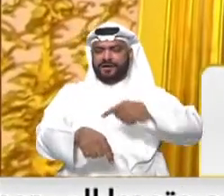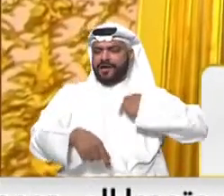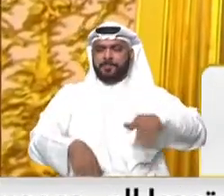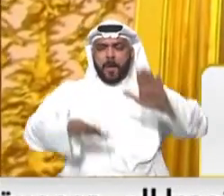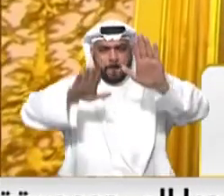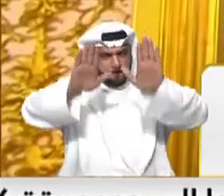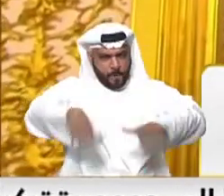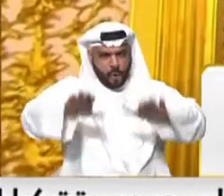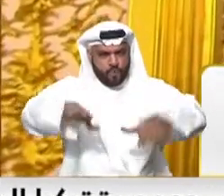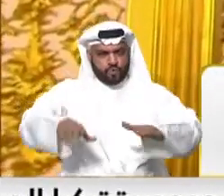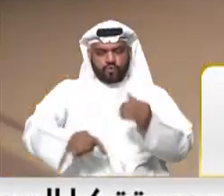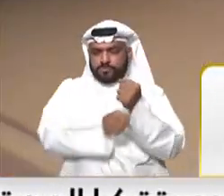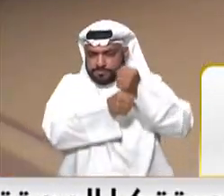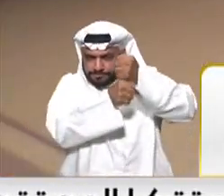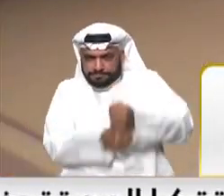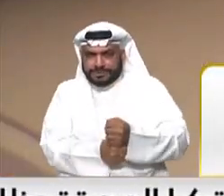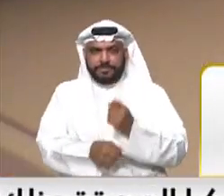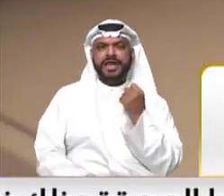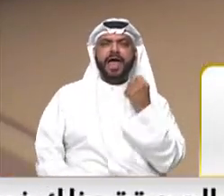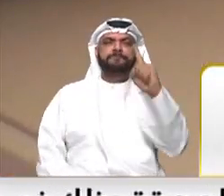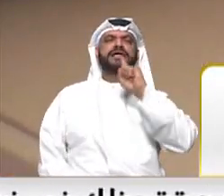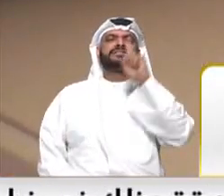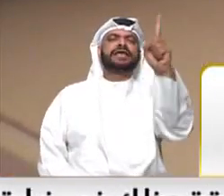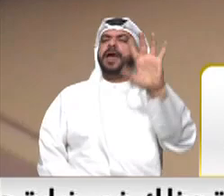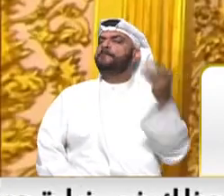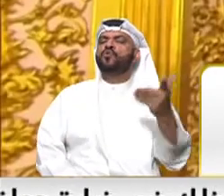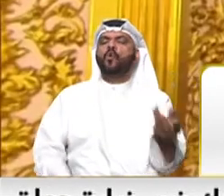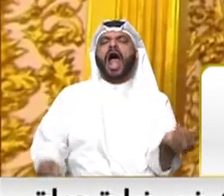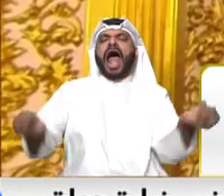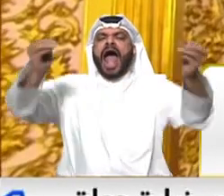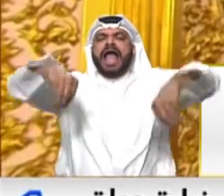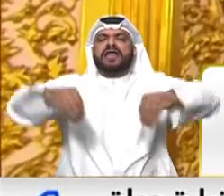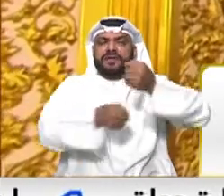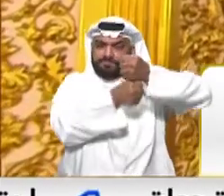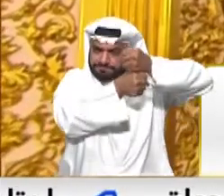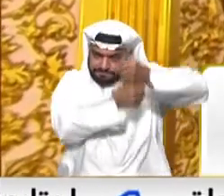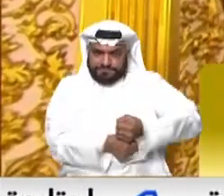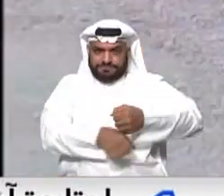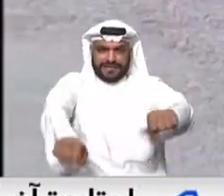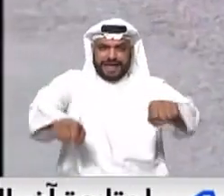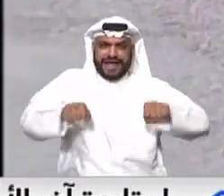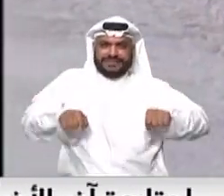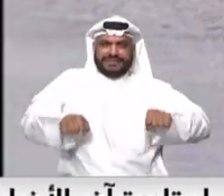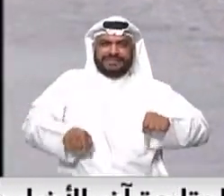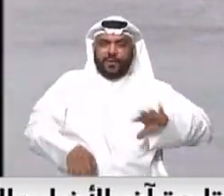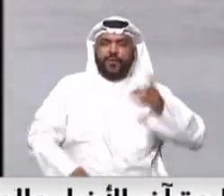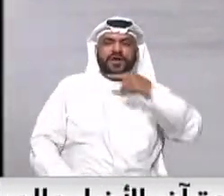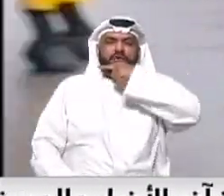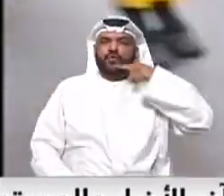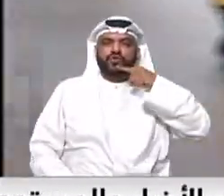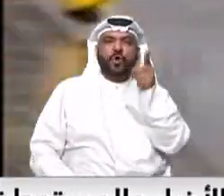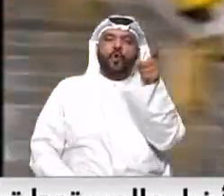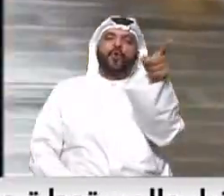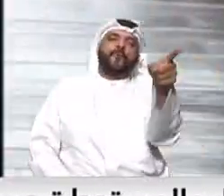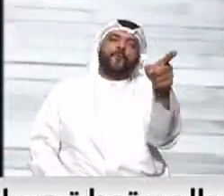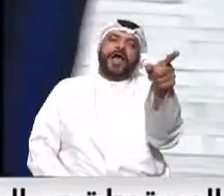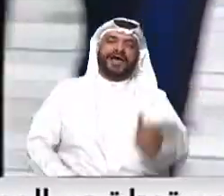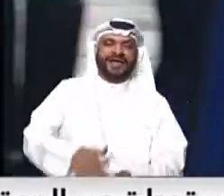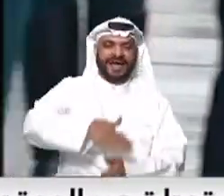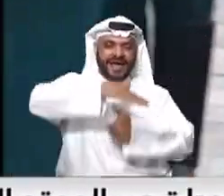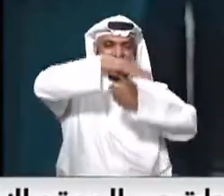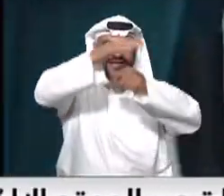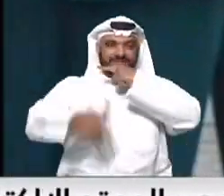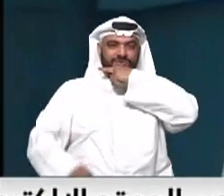في الحكم منذ 100 عام بعد ادائه القسم رئيسا لولايه خامسه رسميا رئيس فلاديمير بوتين